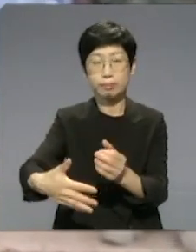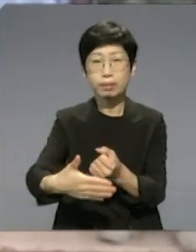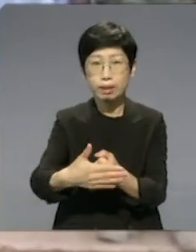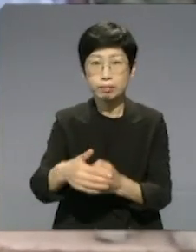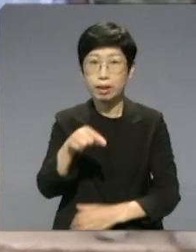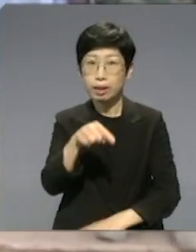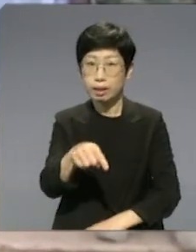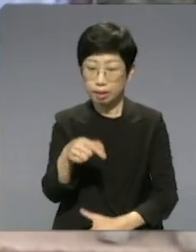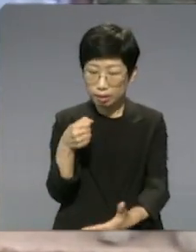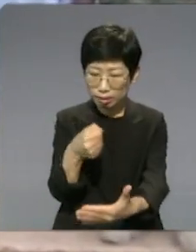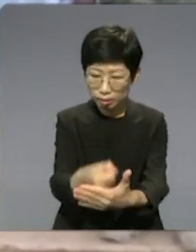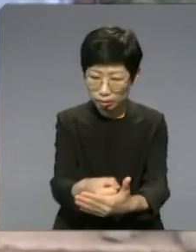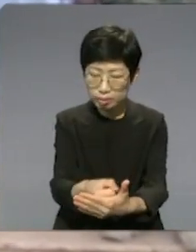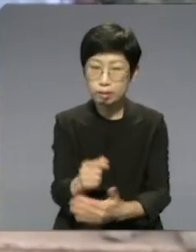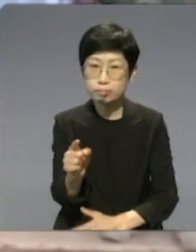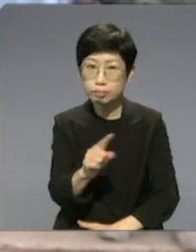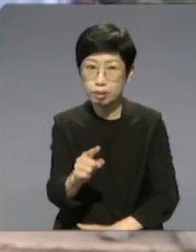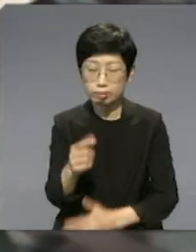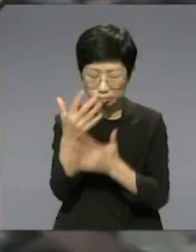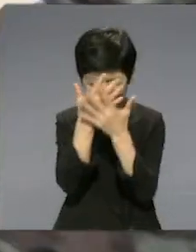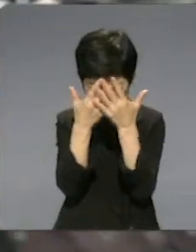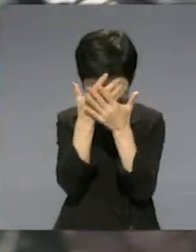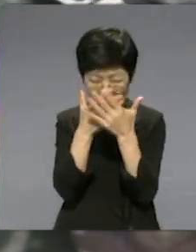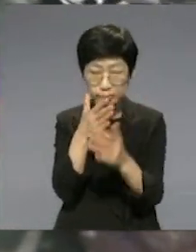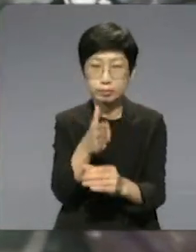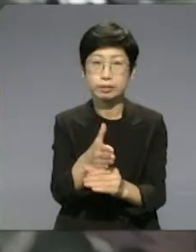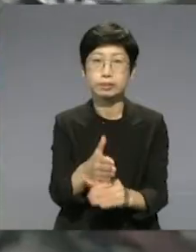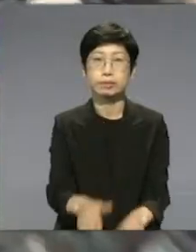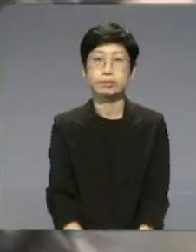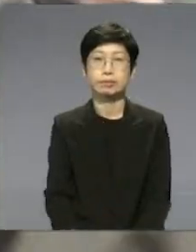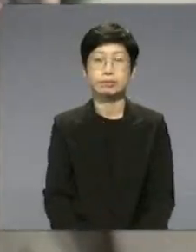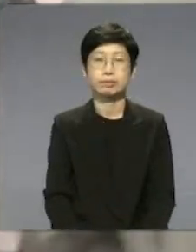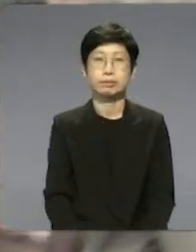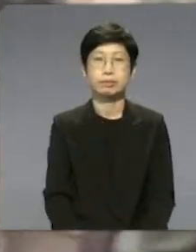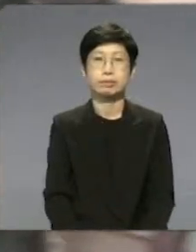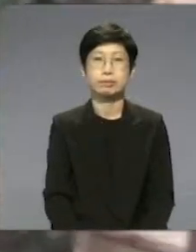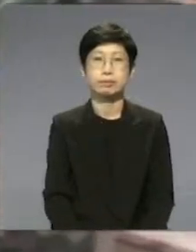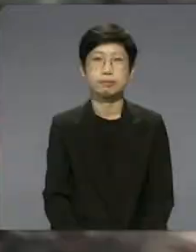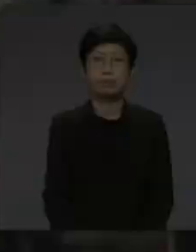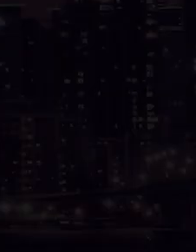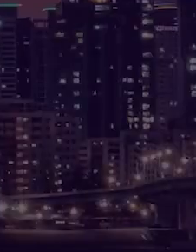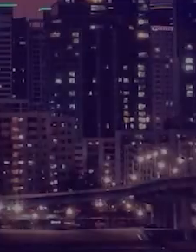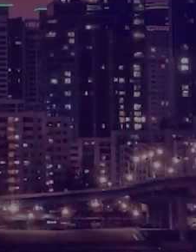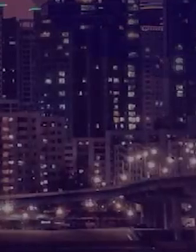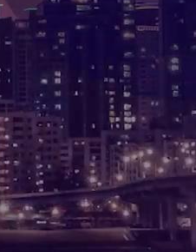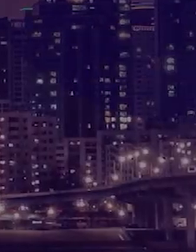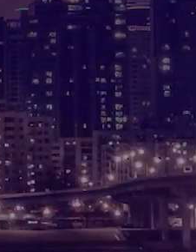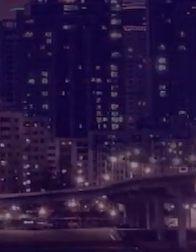이들이 어떤 선택을 할지는 불확실합니다. 월드뉴스 정준호입니다.